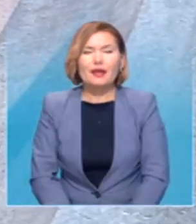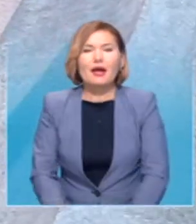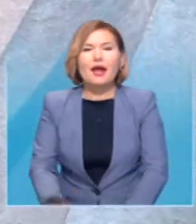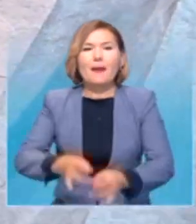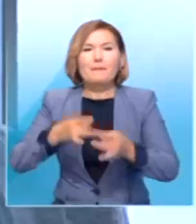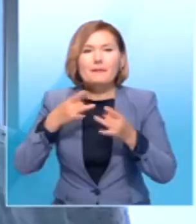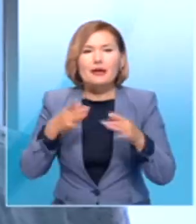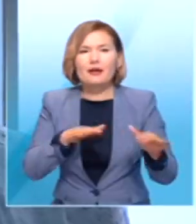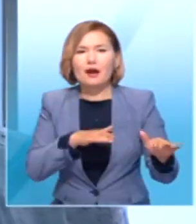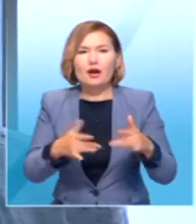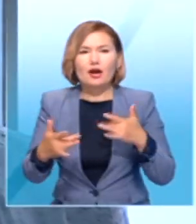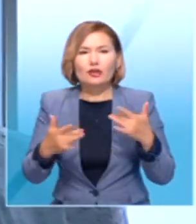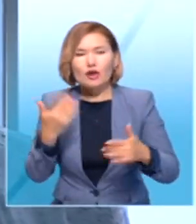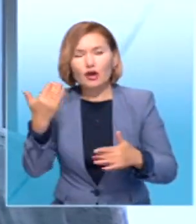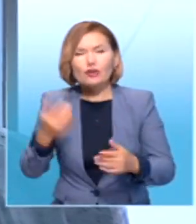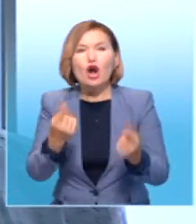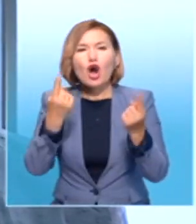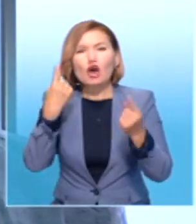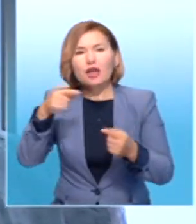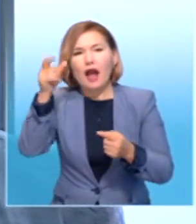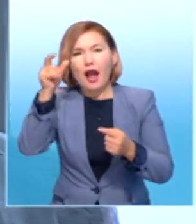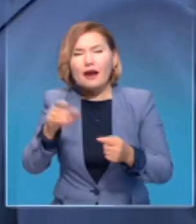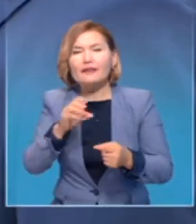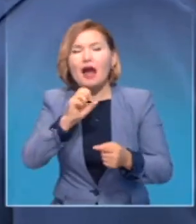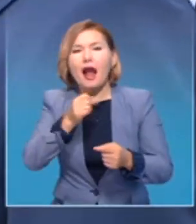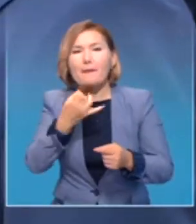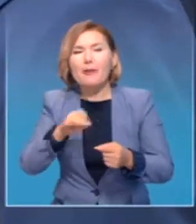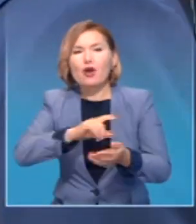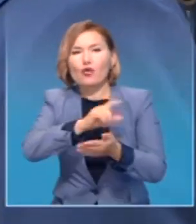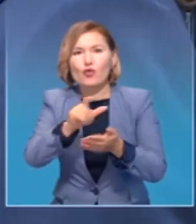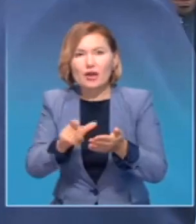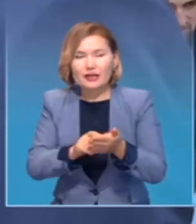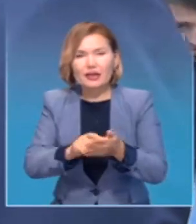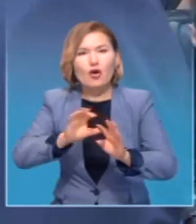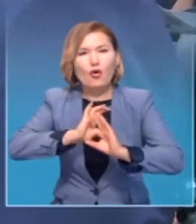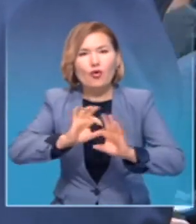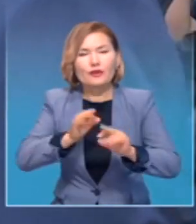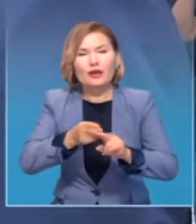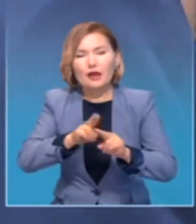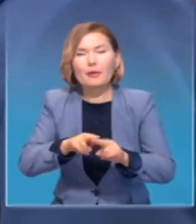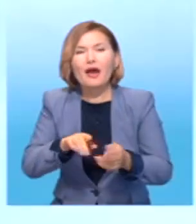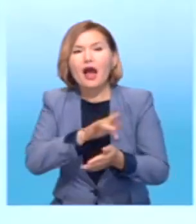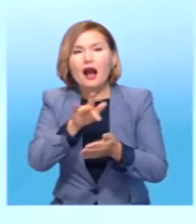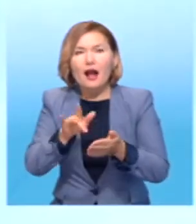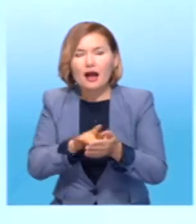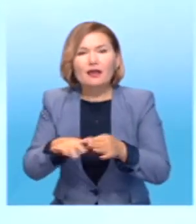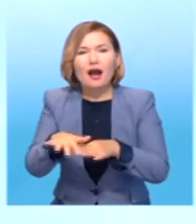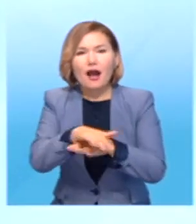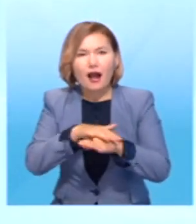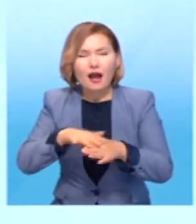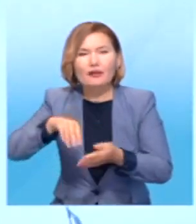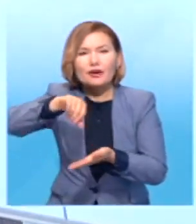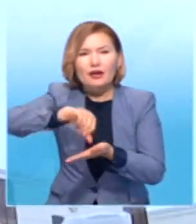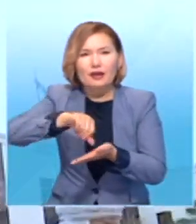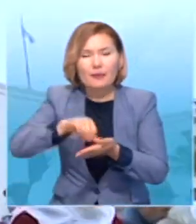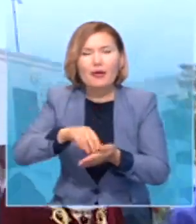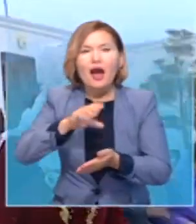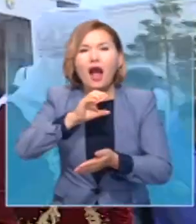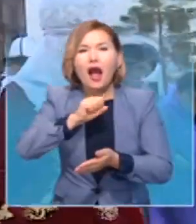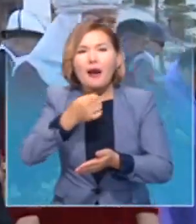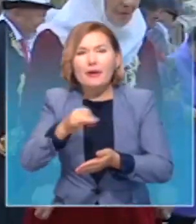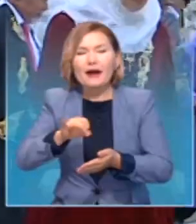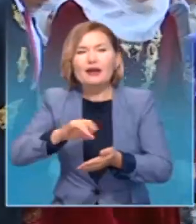Мерекелік концертте ұлы ақынның өлеңдері оқылды. Елордада ұйымдастырылған мәдени іс-шара барысында қала тұрғындары мен қонақтар Абайдың